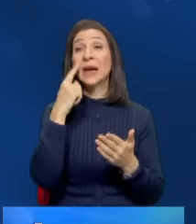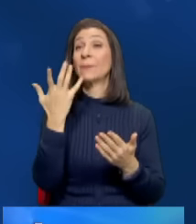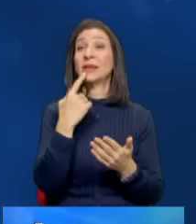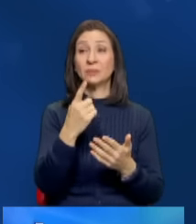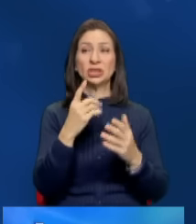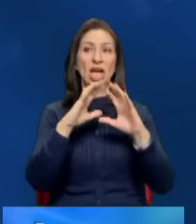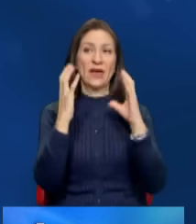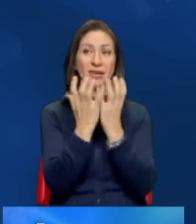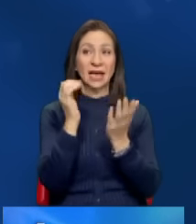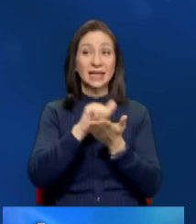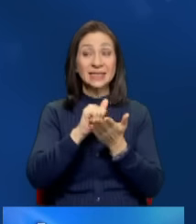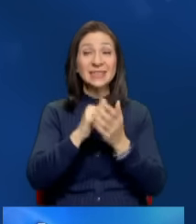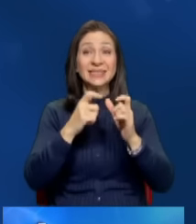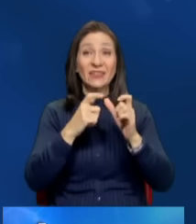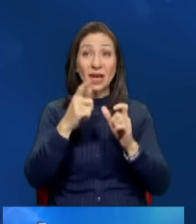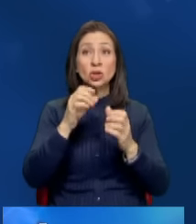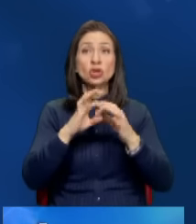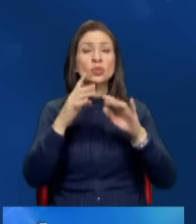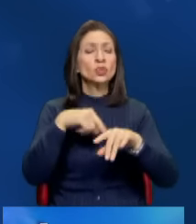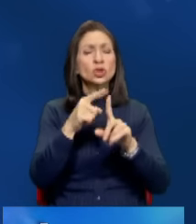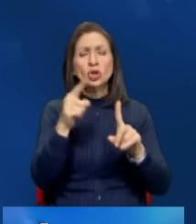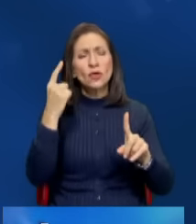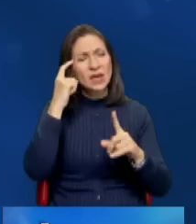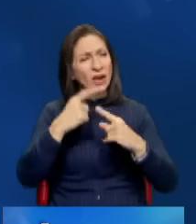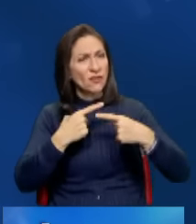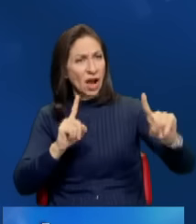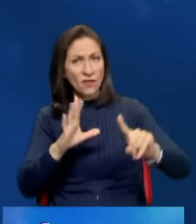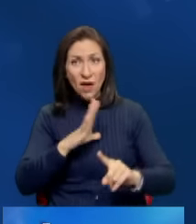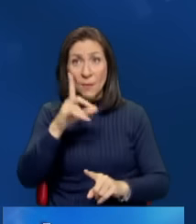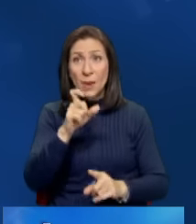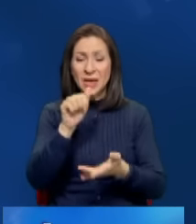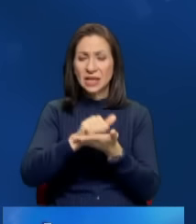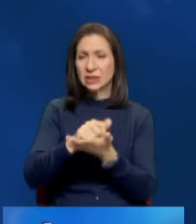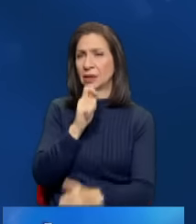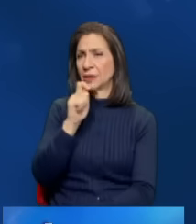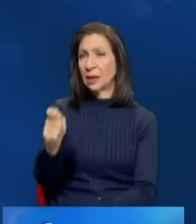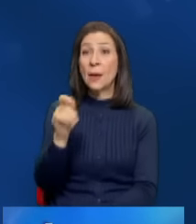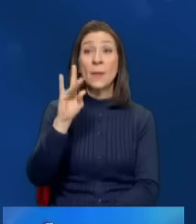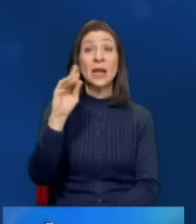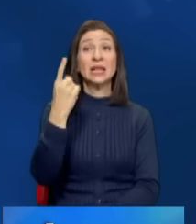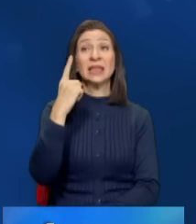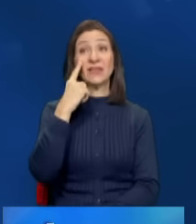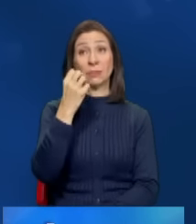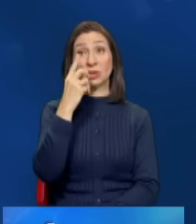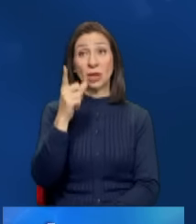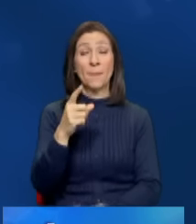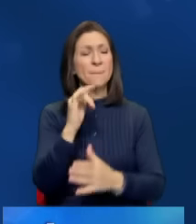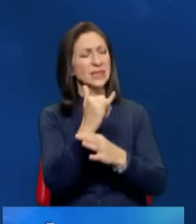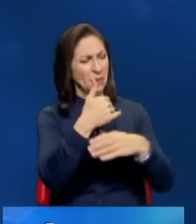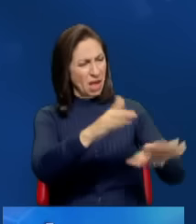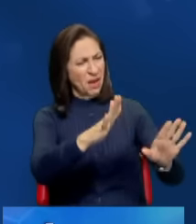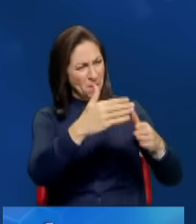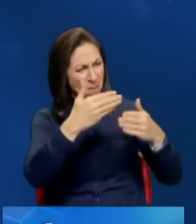demiş Evrensel Gazetesi'nden Sefer Selvi. "Çözüm süreci konusunda görüş ayrılığı var mı?" diye bir gazeteci soruyor. Ve MHP lideri Devlet Bahçeli, "Mesleği